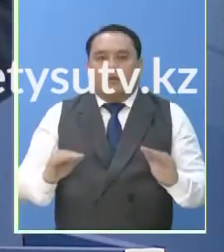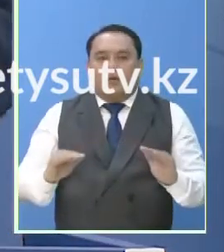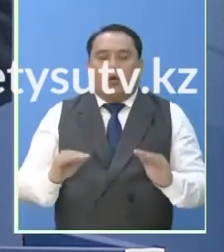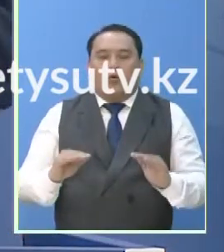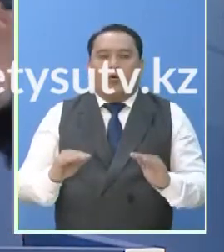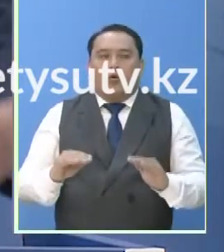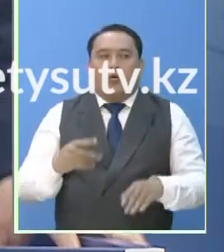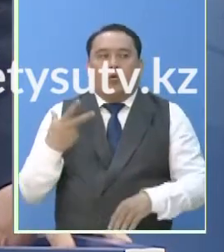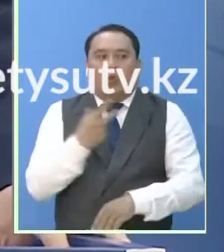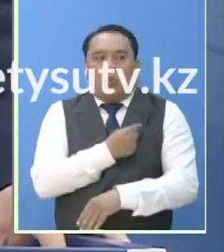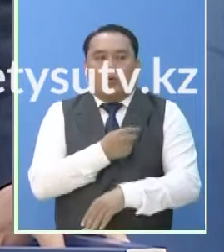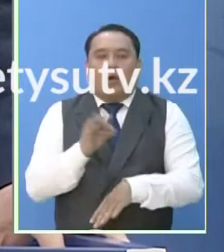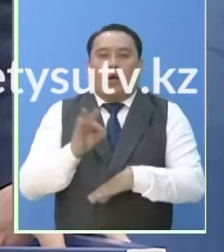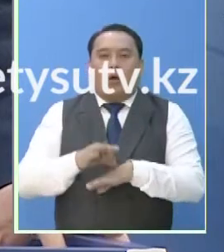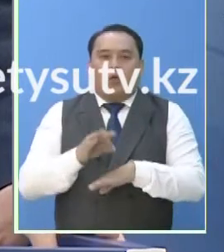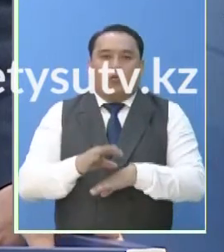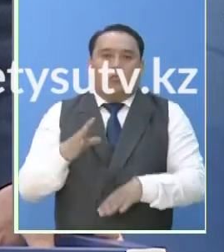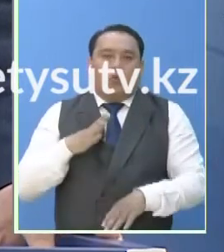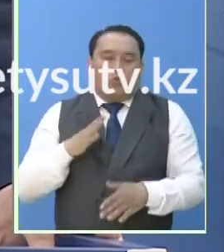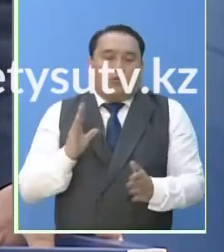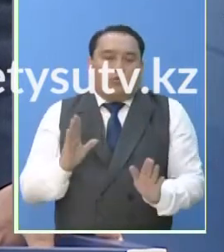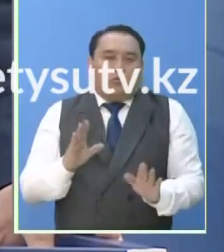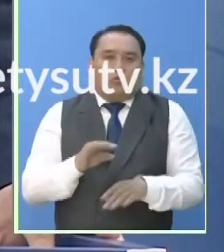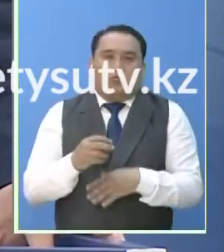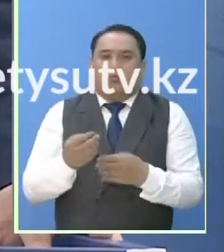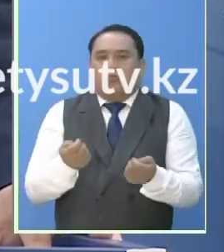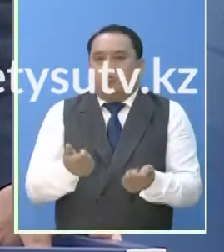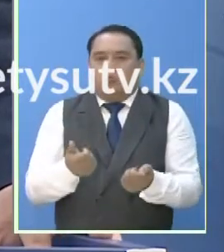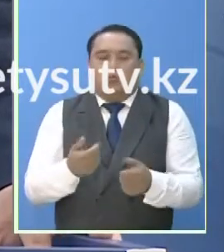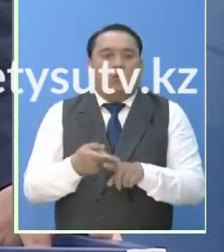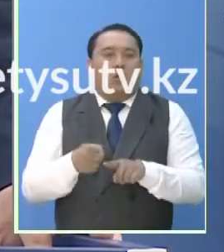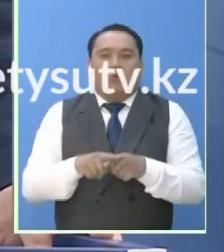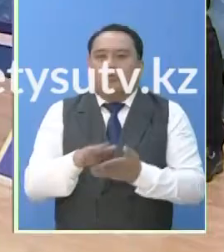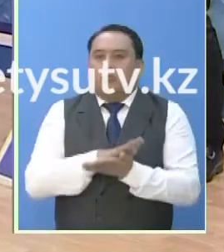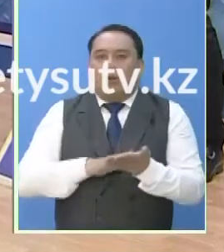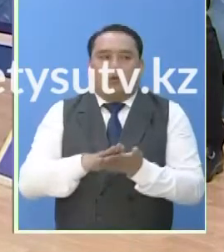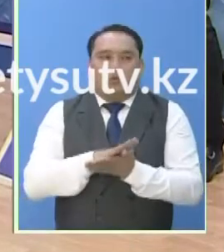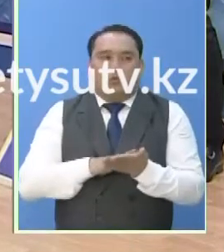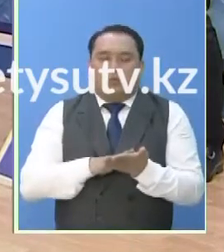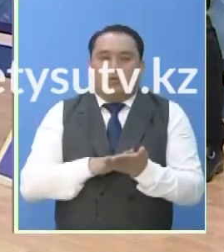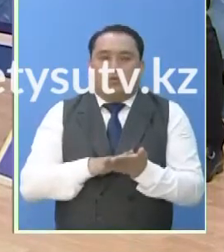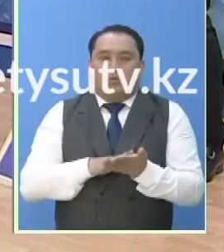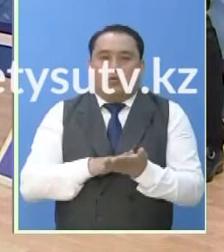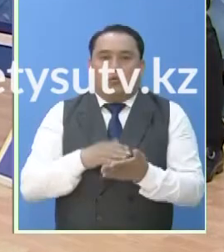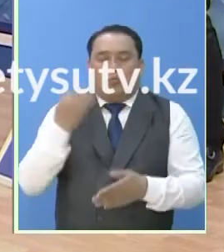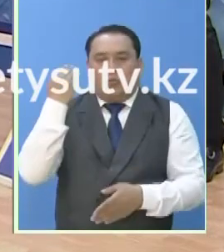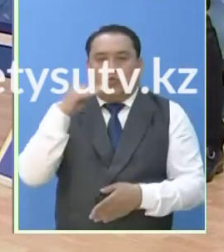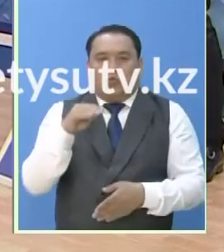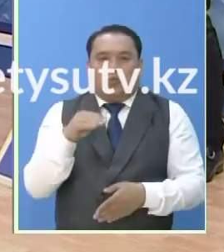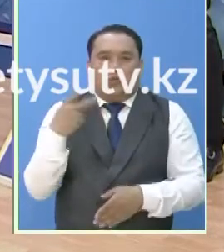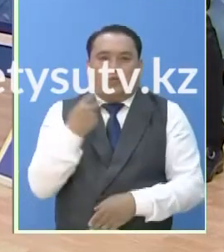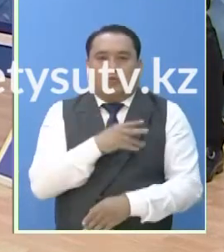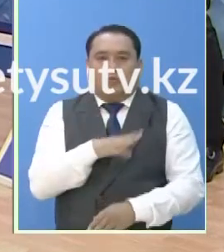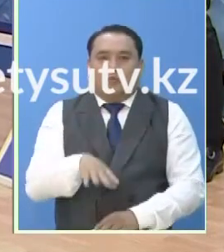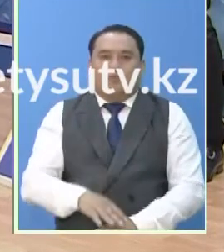салынған орны ғана кішкене ауырғаны болмаса, басқа шыққандай мына бөтен шыққандай не болған